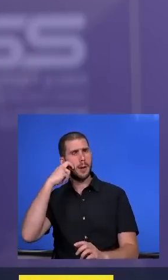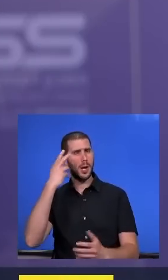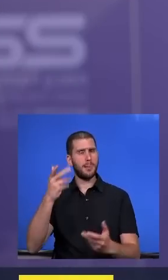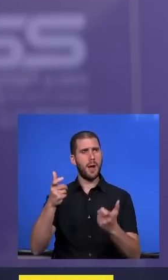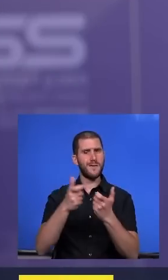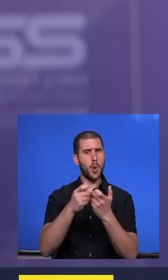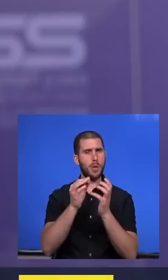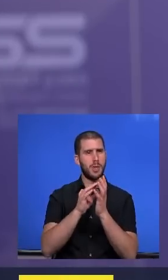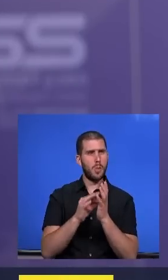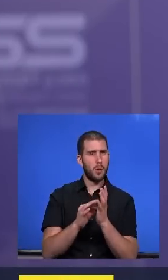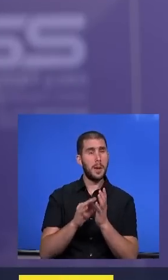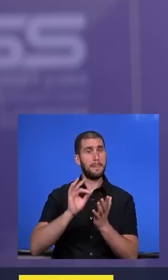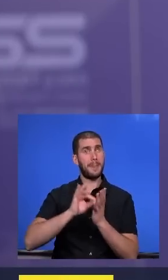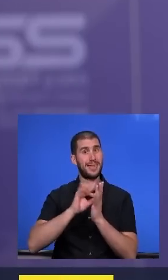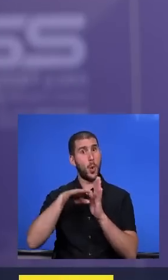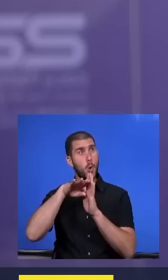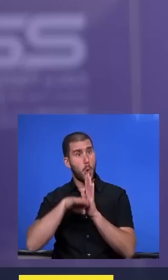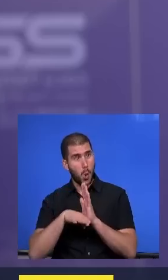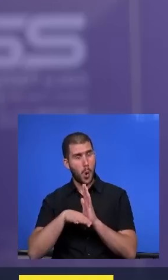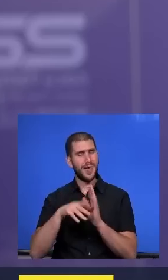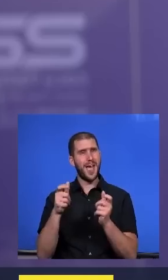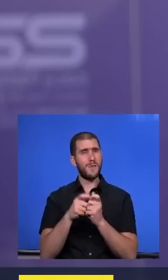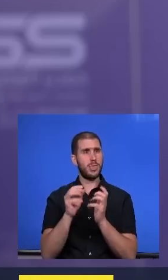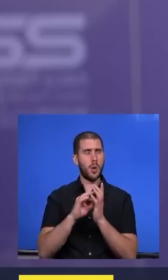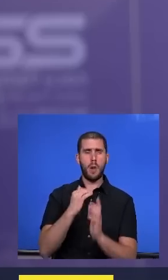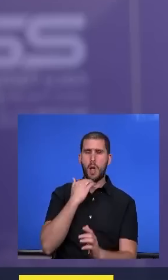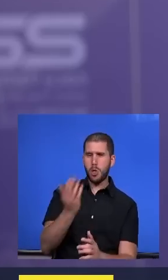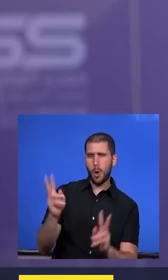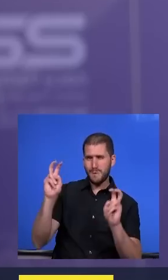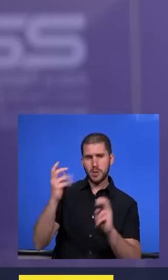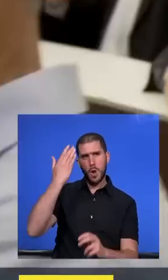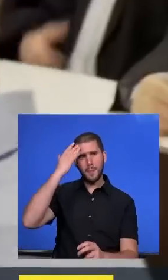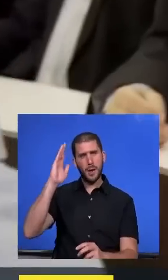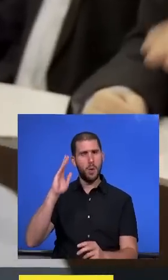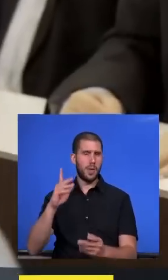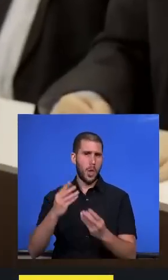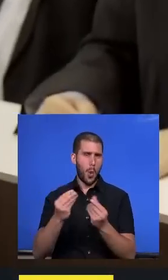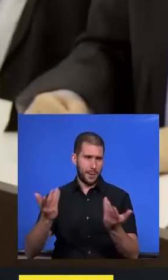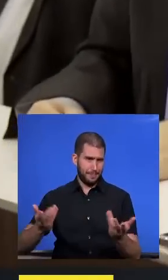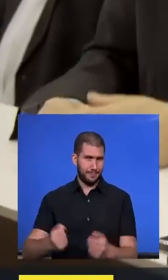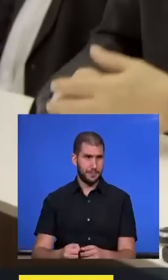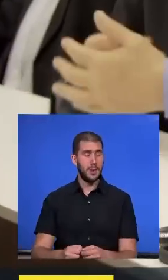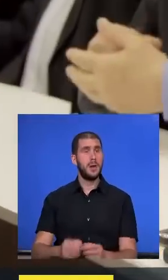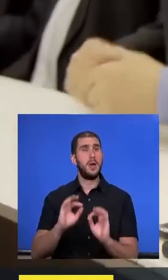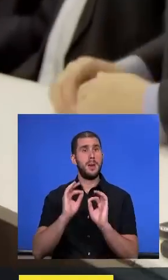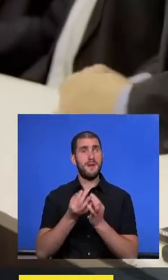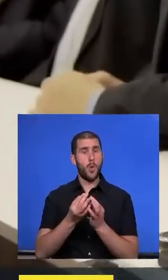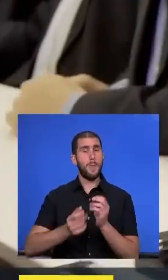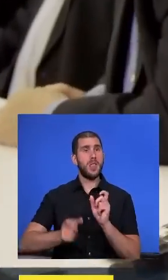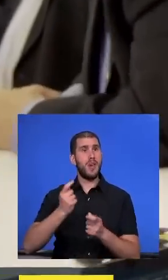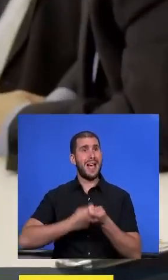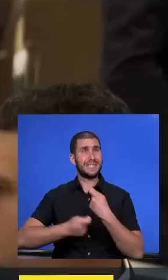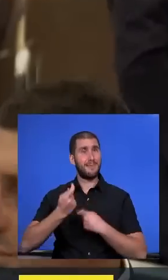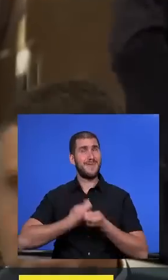חברת הדירוג. כשהדירוג יורד, אז חברות הדירוג לא מכירות את המטריה. בפורום אנשי העסקים